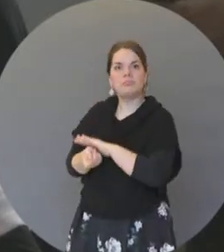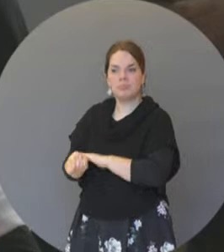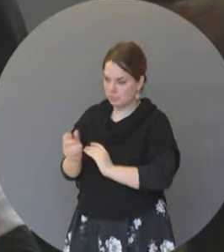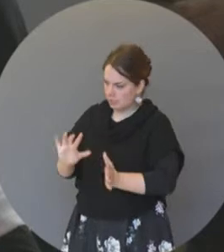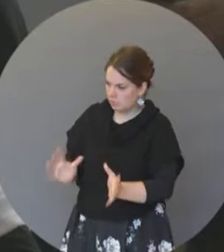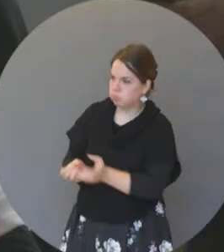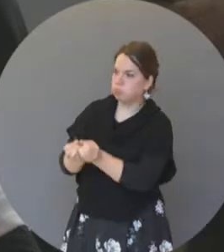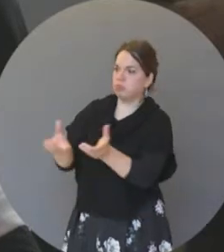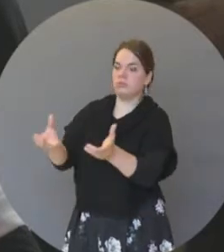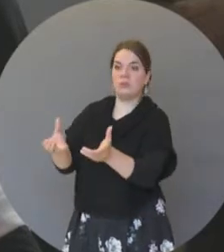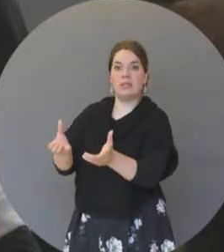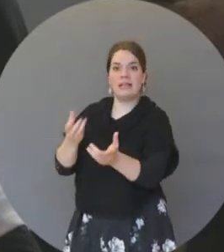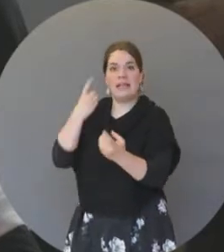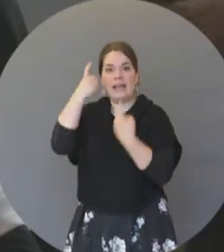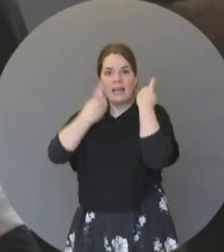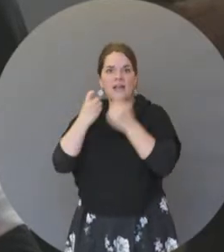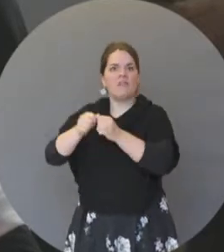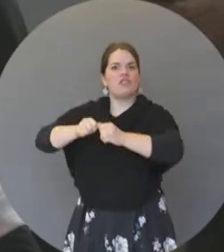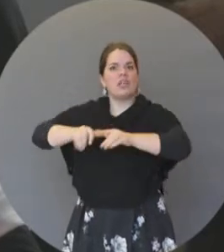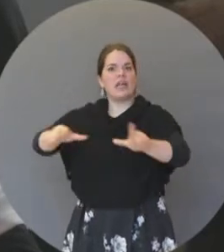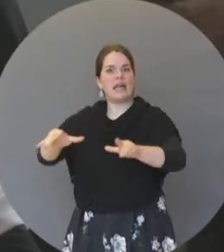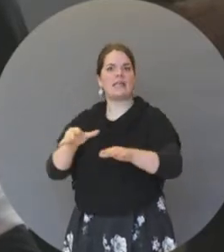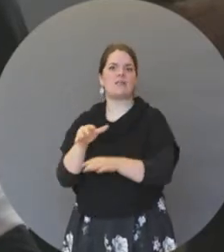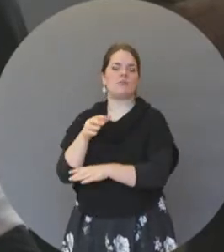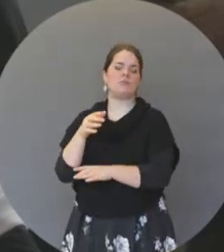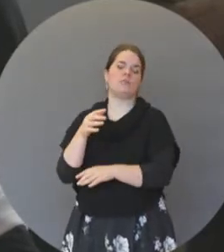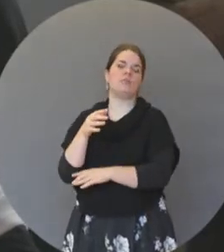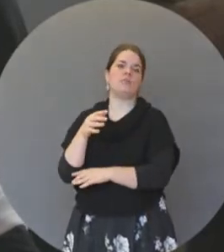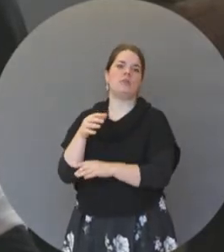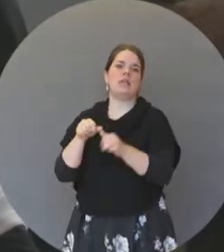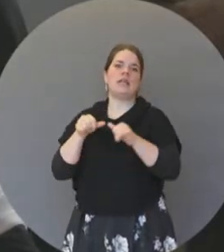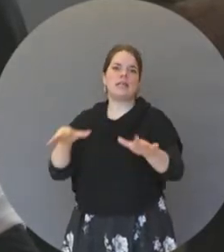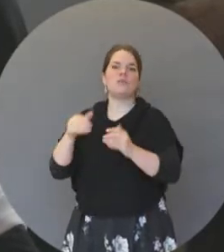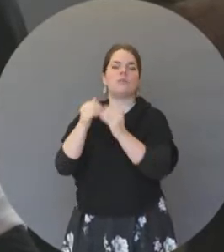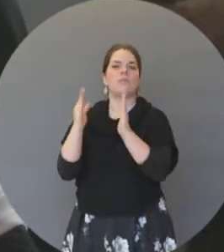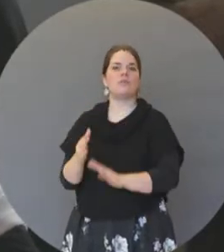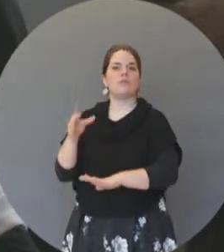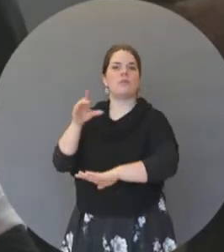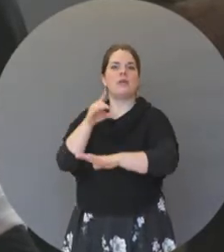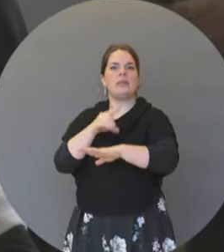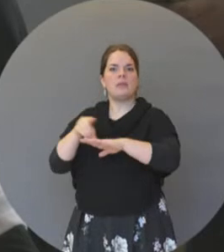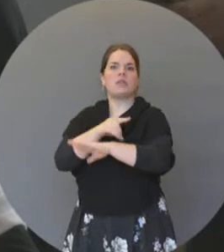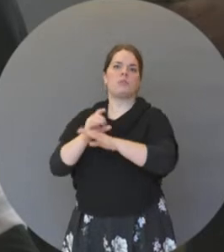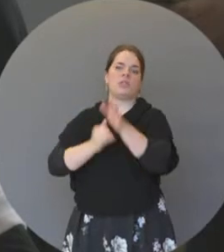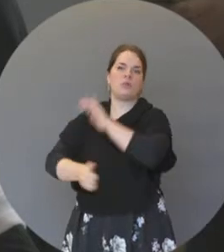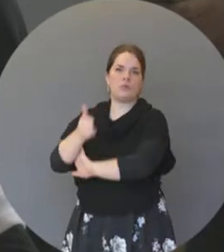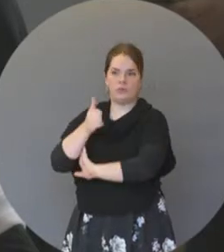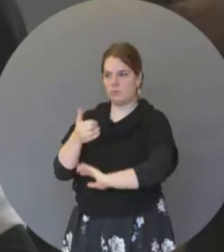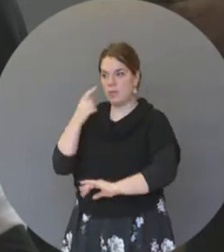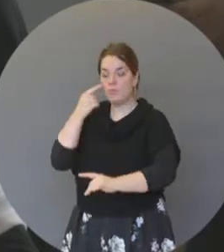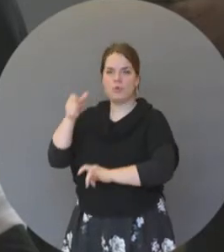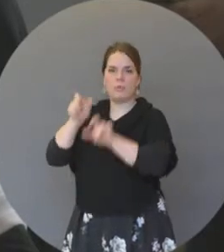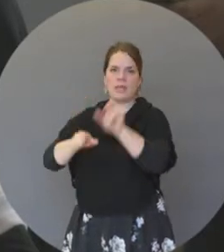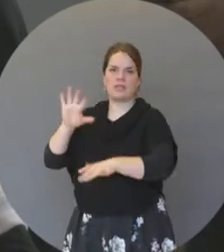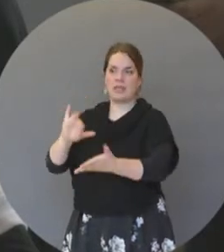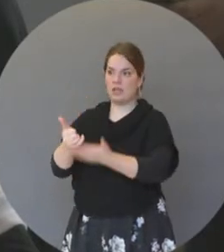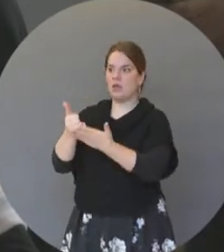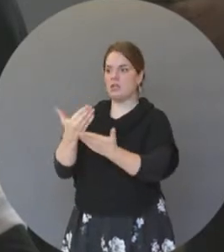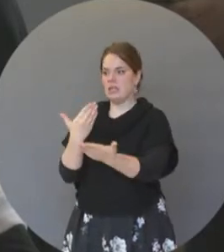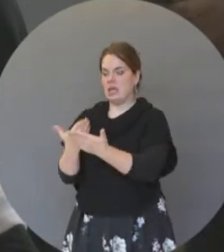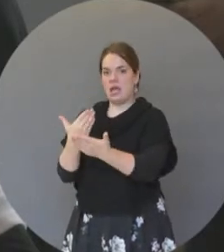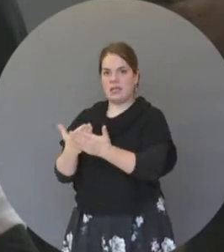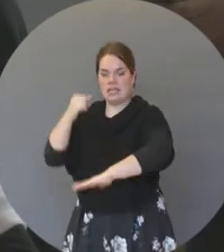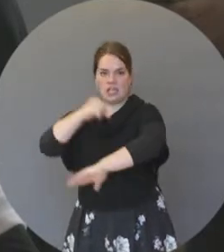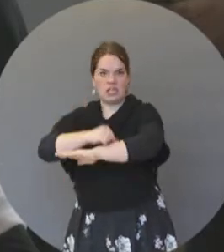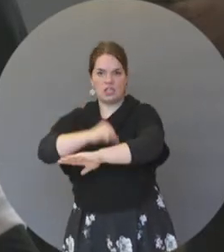déploiement d'un réseau de Maison Départementale de l'autonomie et des aidants véritable guichet unique pour les personnes âgées les personnes en